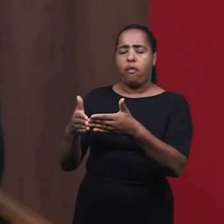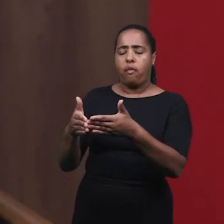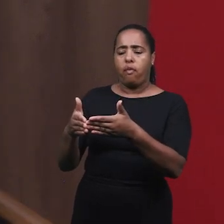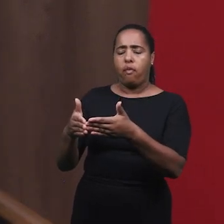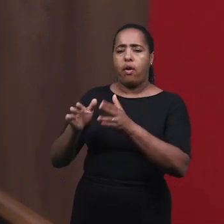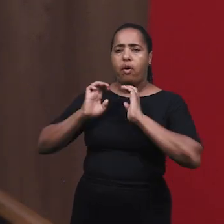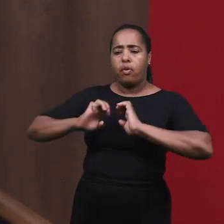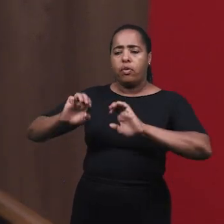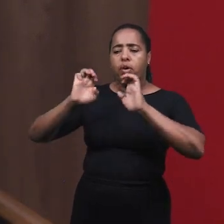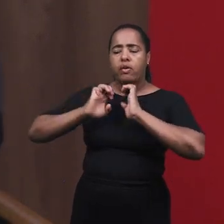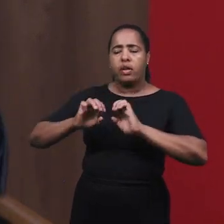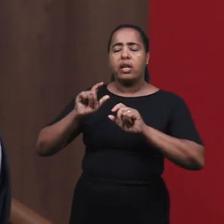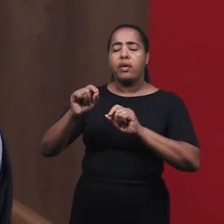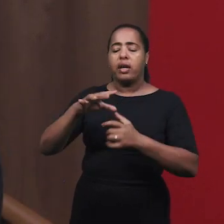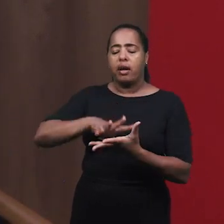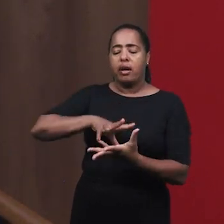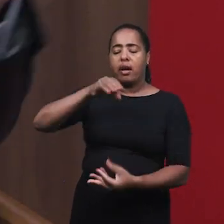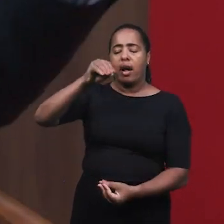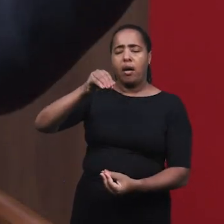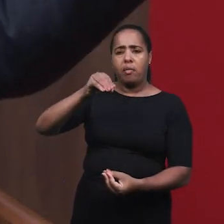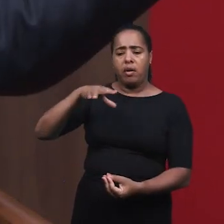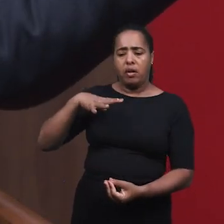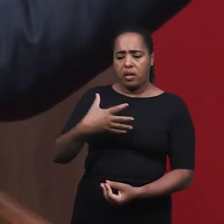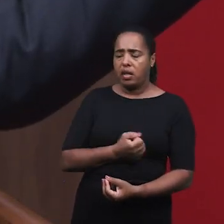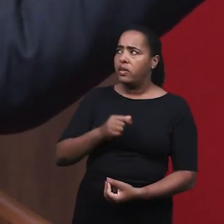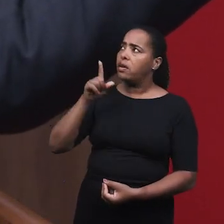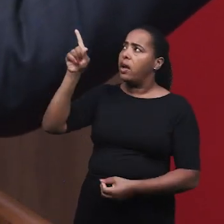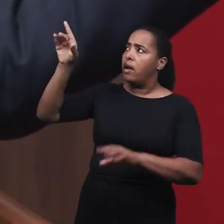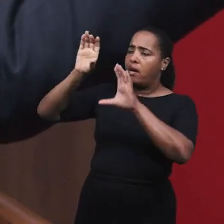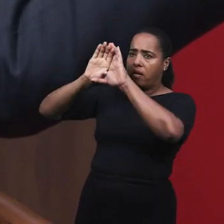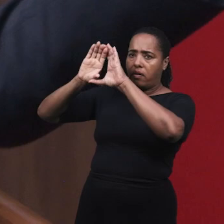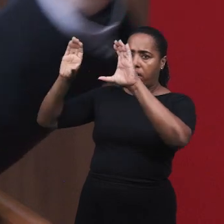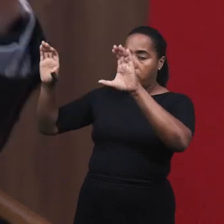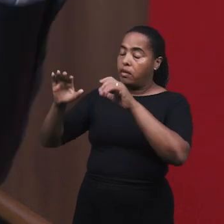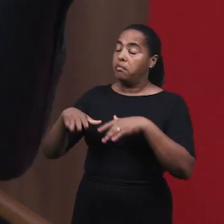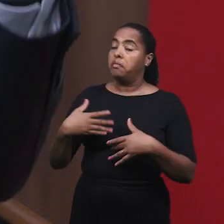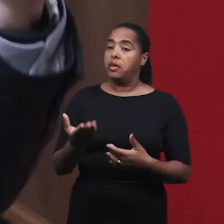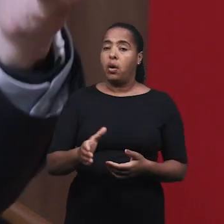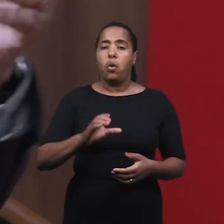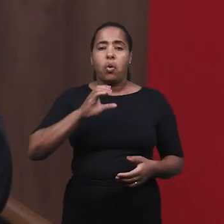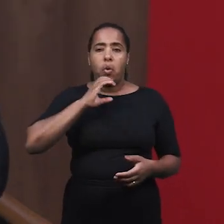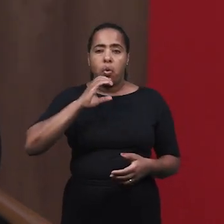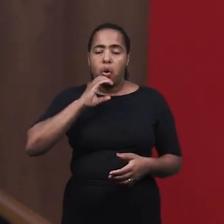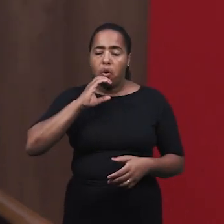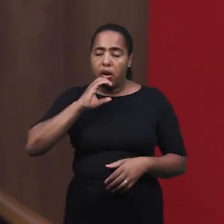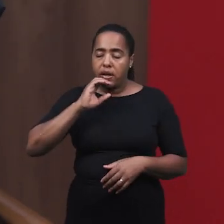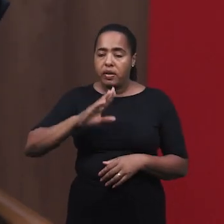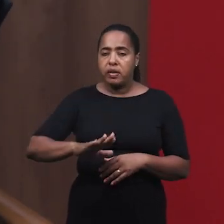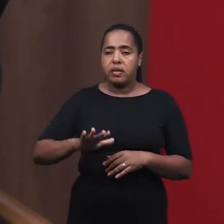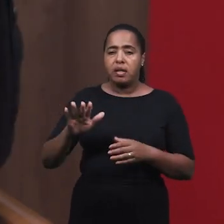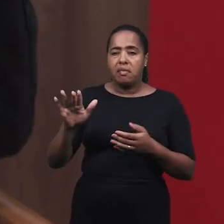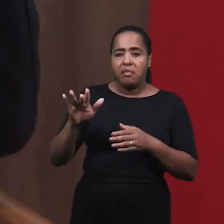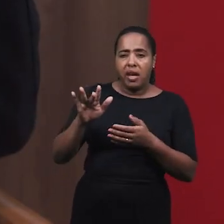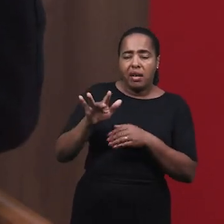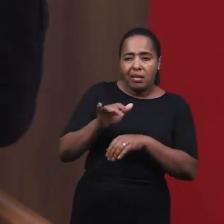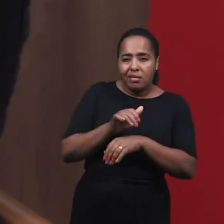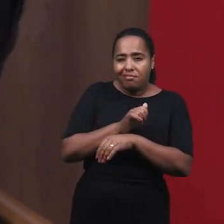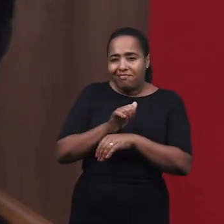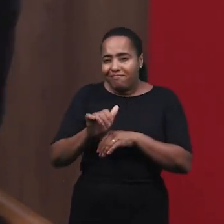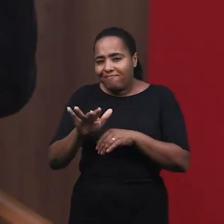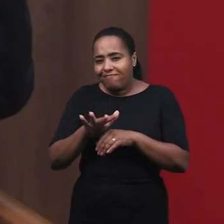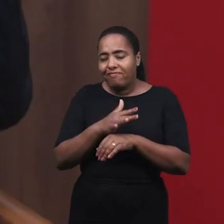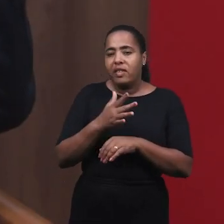L'importance de l'évangile, c'est quoi? C'est l'âme, c'est le salut, c'est le royaume de Dieu. Donc, la connaissance superficielle de